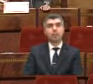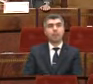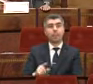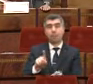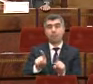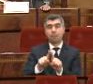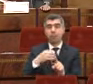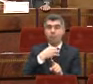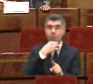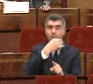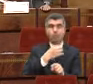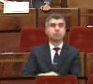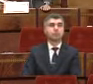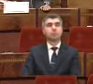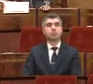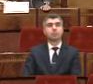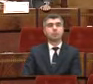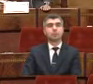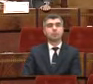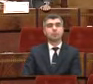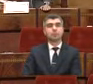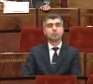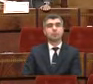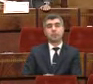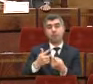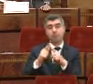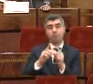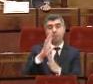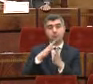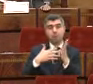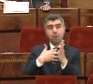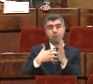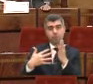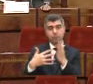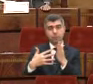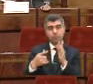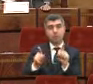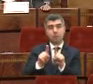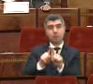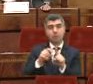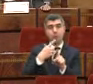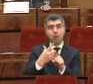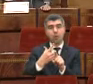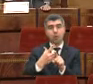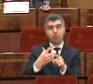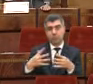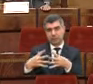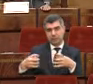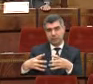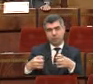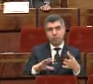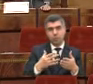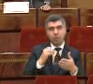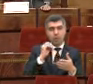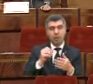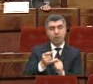لكم، منهم واحد البرنامج القضاء على الشباك العائمه المجرفه، هما لي فيلي مايون ديريفون، اللي